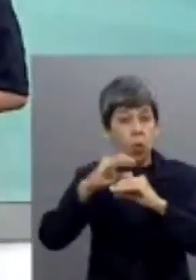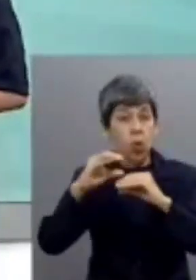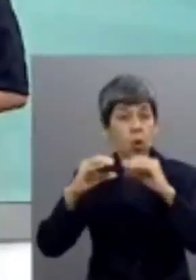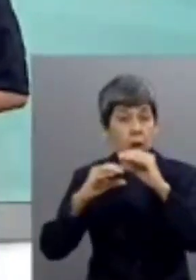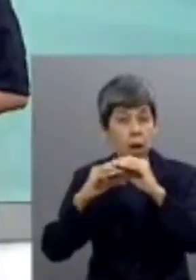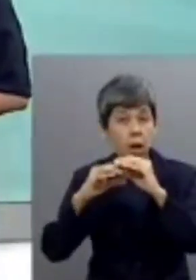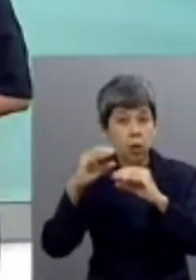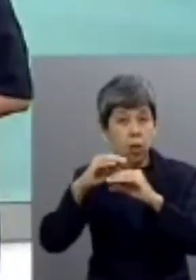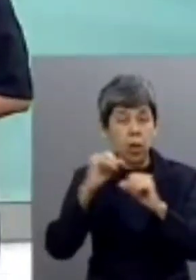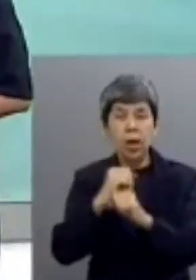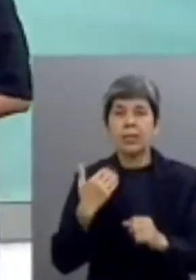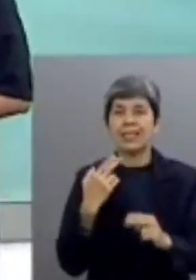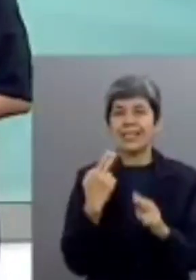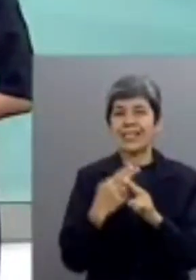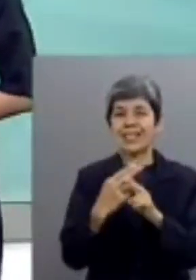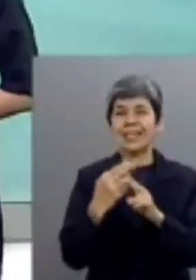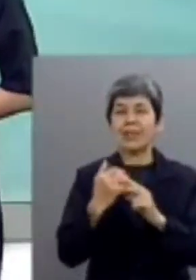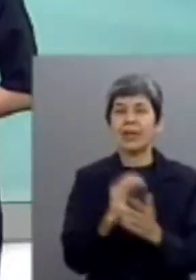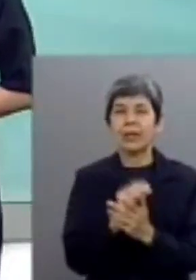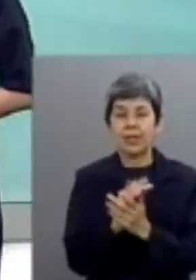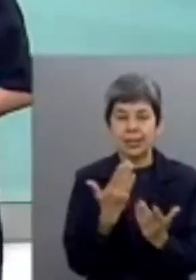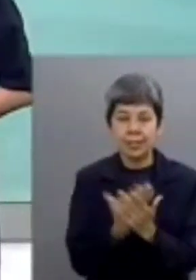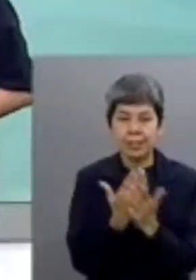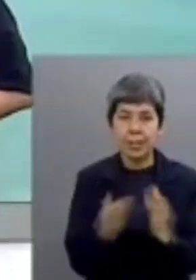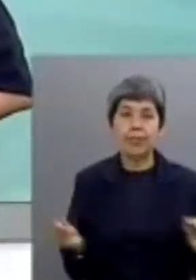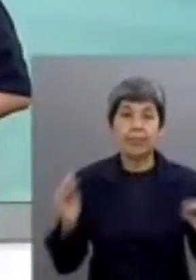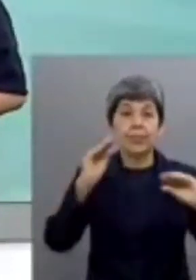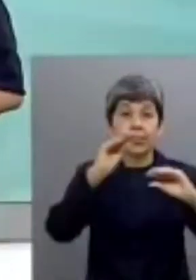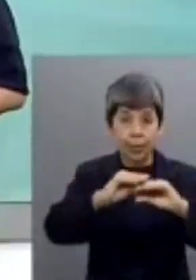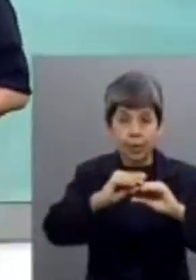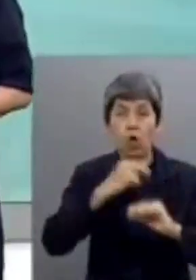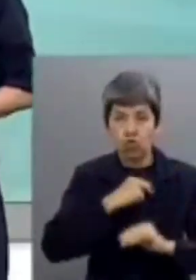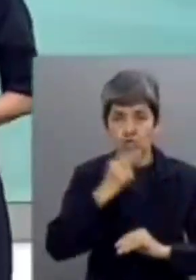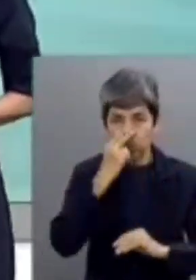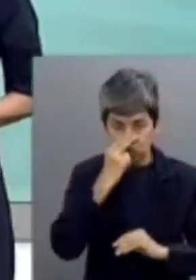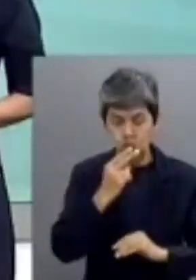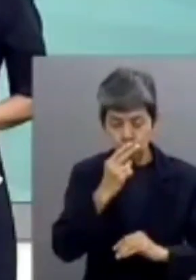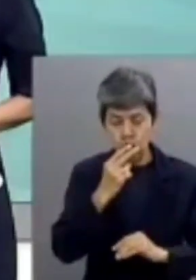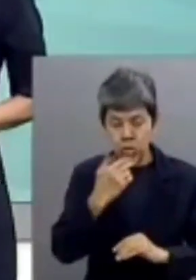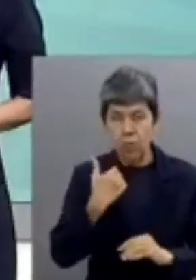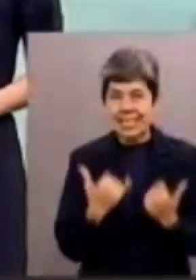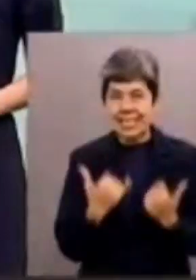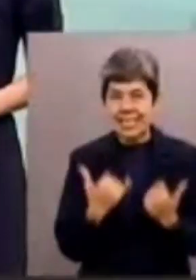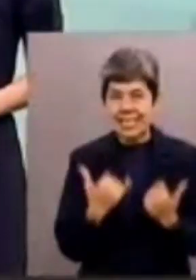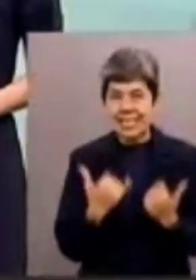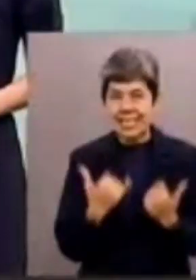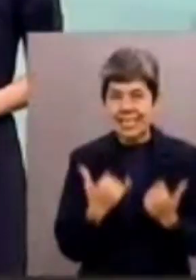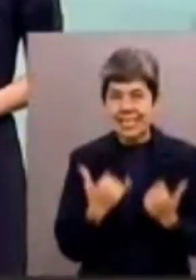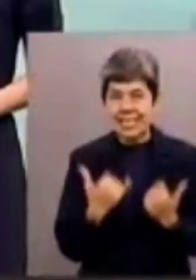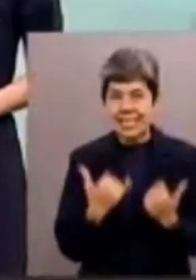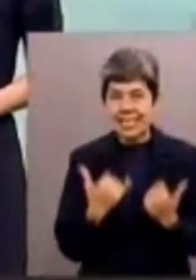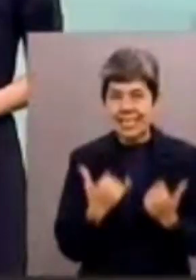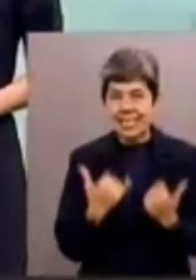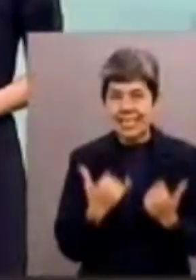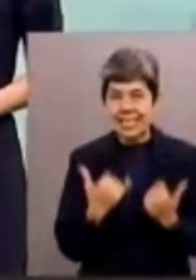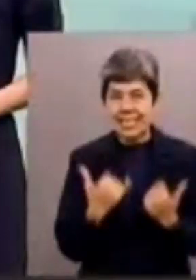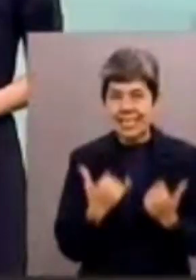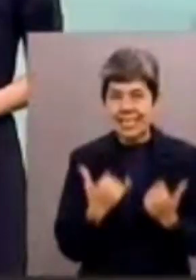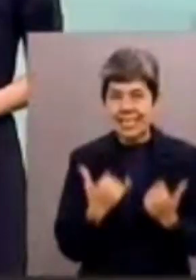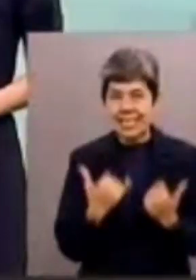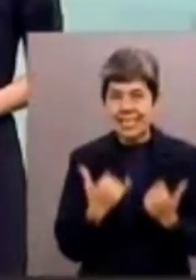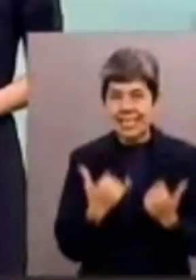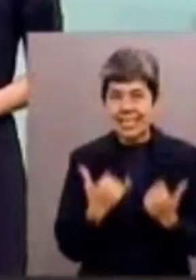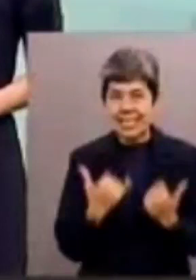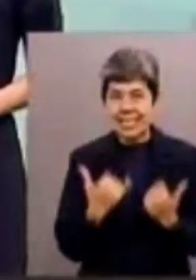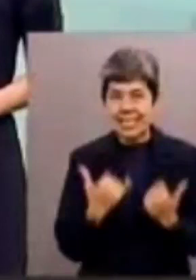จำนวน30,000บาทจะมีสิทธิ์ได้ขึ้นภาษีสูงสุดที่ 6,000บาทและทะเลมีรายได้ตั้งแต่ 1ล้านกับ 1บาทขึ้นไป